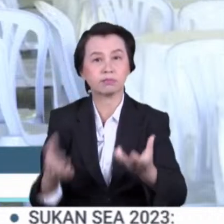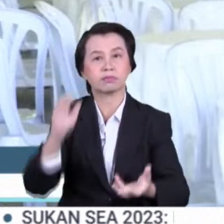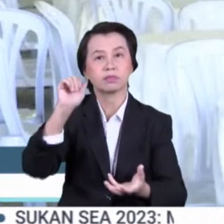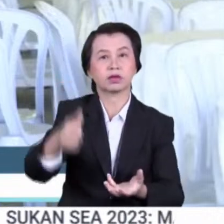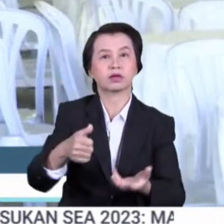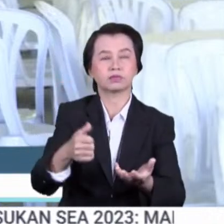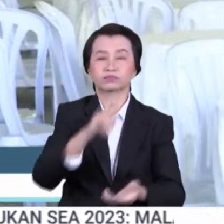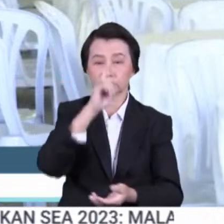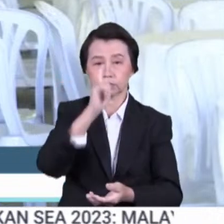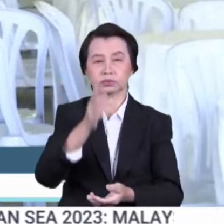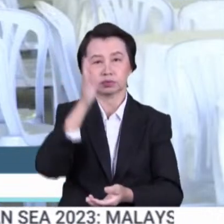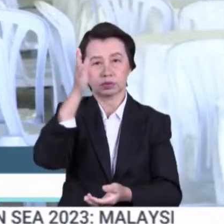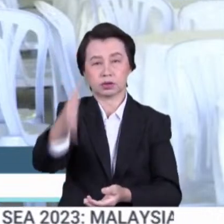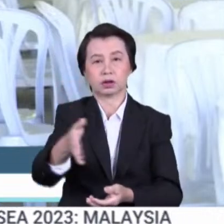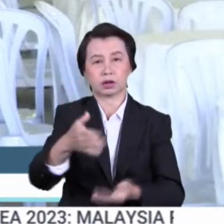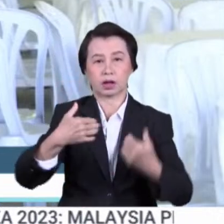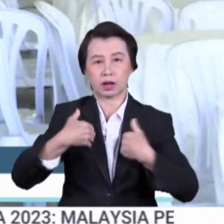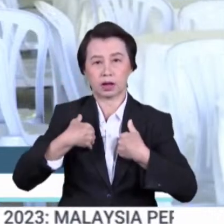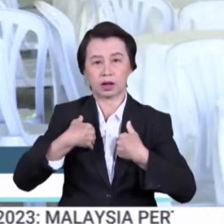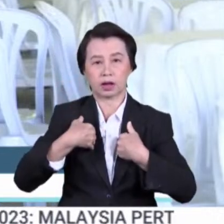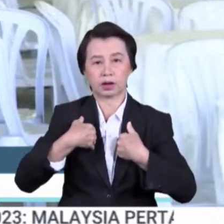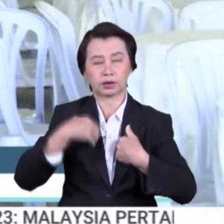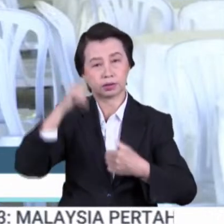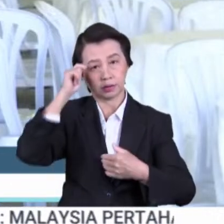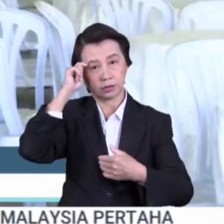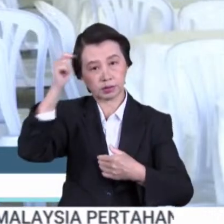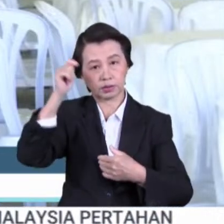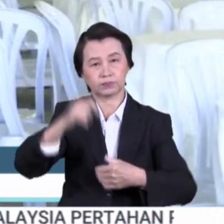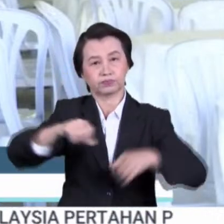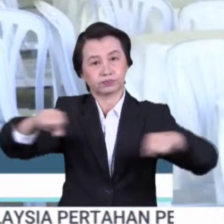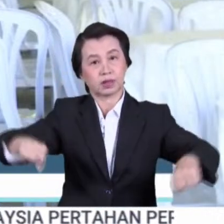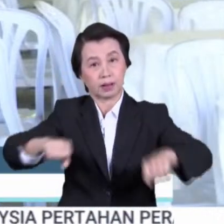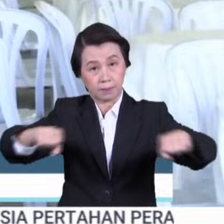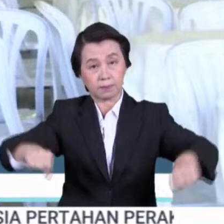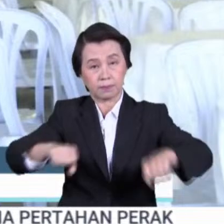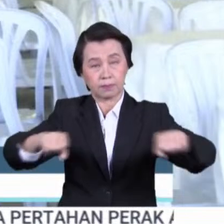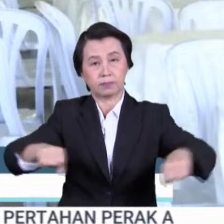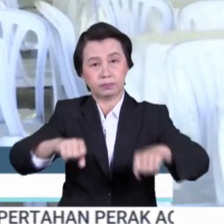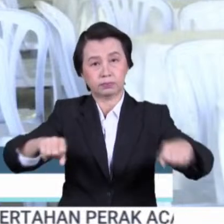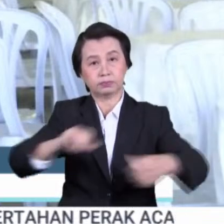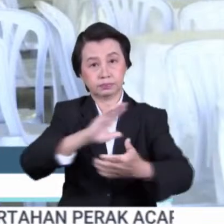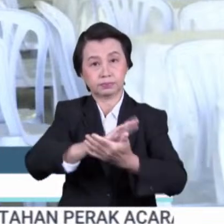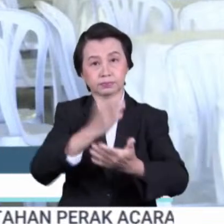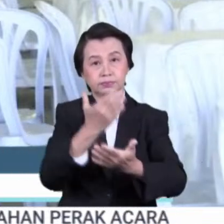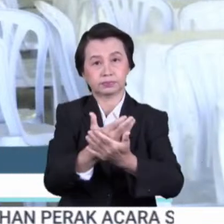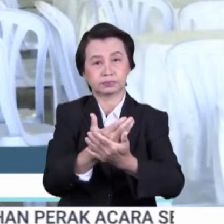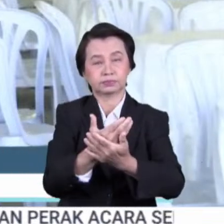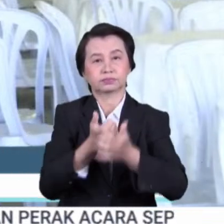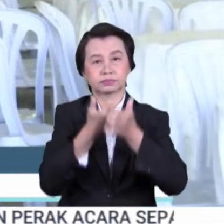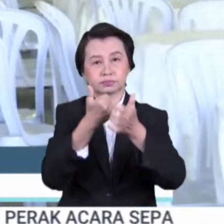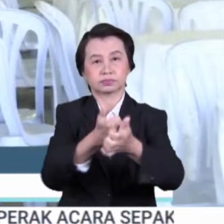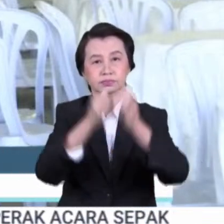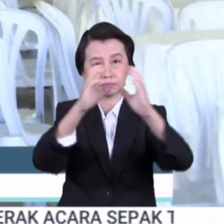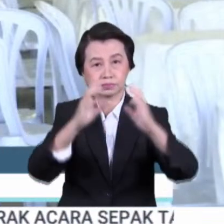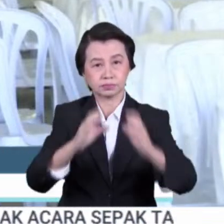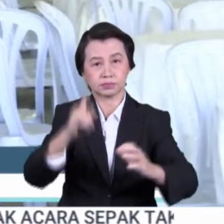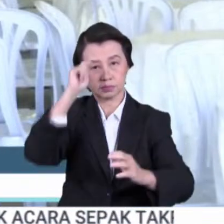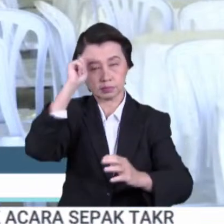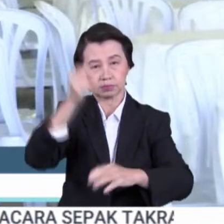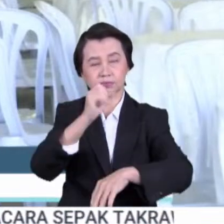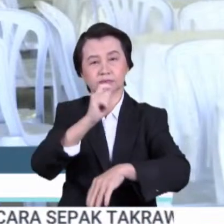ini pastinya akan beridentikan negeri Terengganu, iaitu masakan yang bertradisikan negeri Terengganu